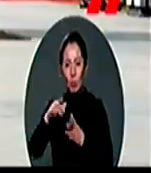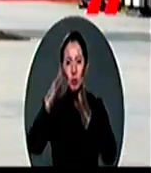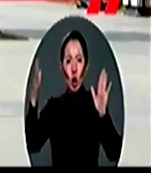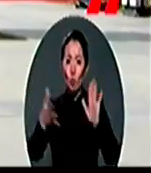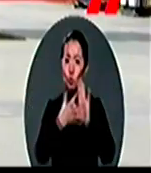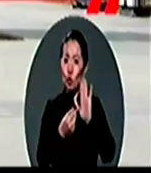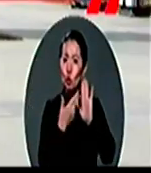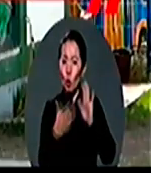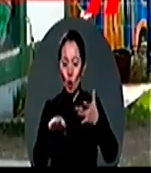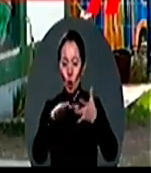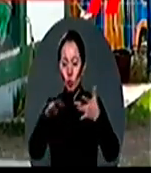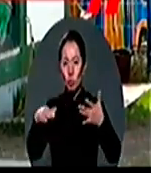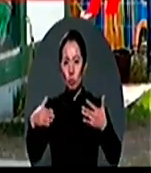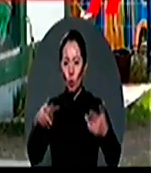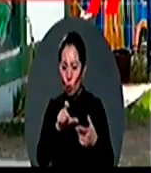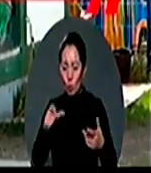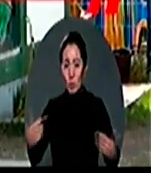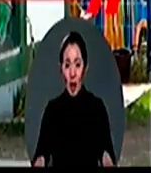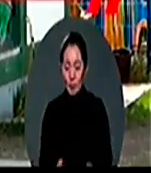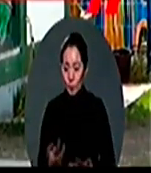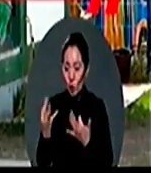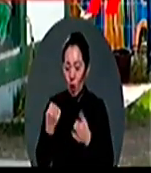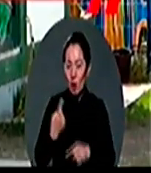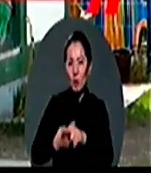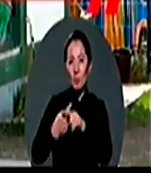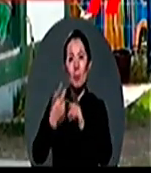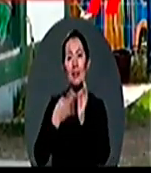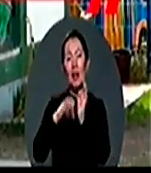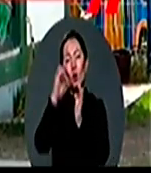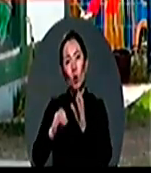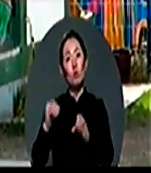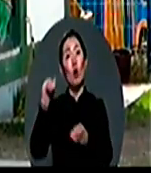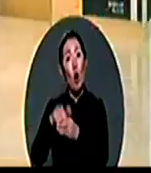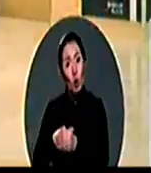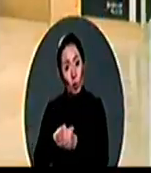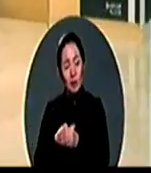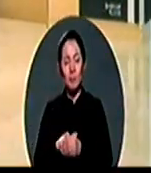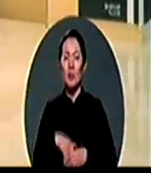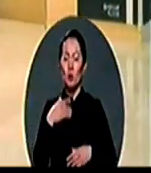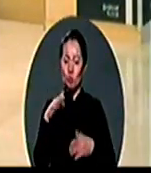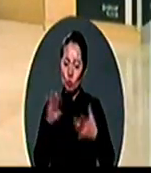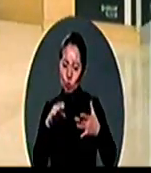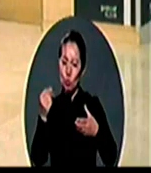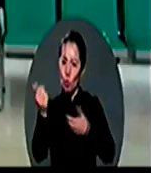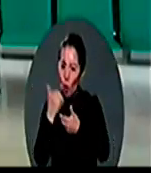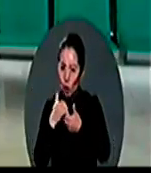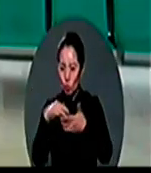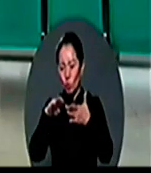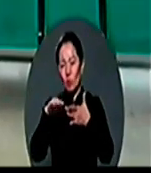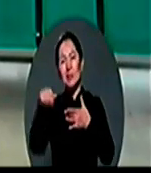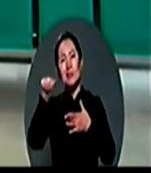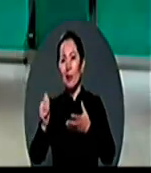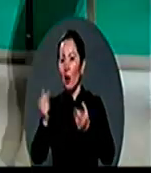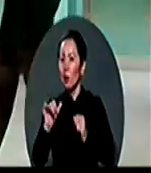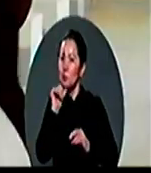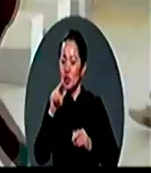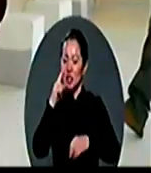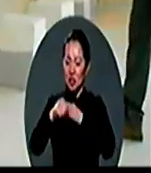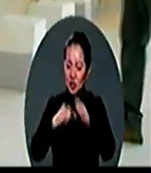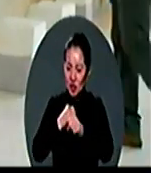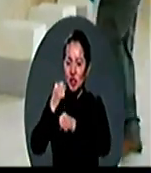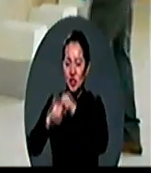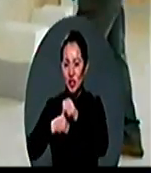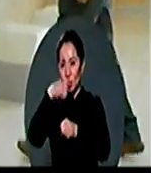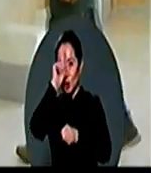том нөлөө үзүүлж чадах дундарч давхрын тоог 2050 онд 80% түргэнэ. Дундарч орлоготой иргэд зөвхөн дундарч цалин авах биш, жил